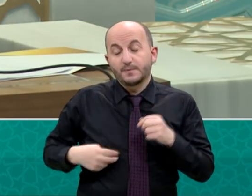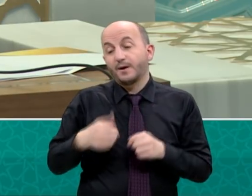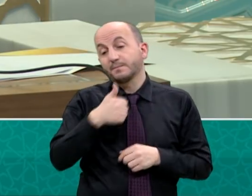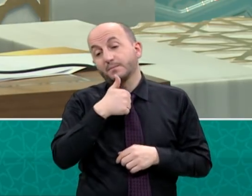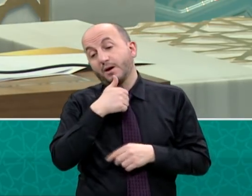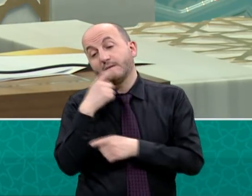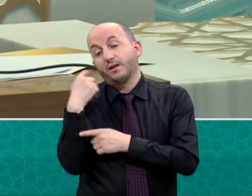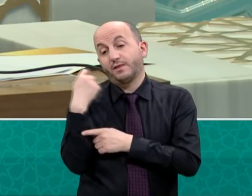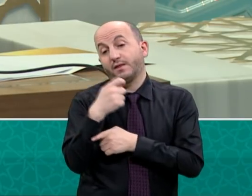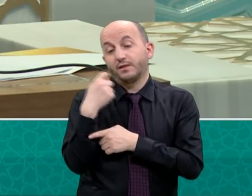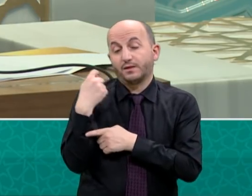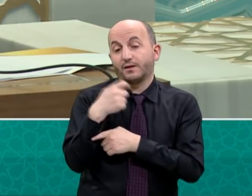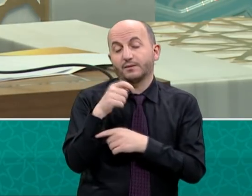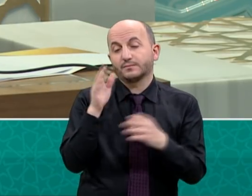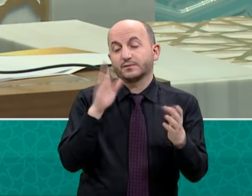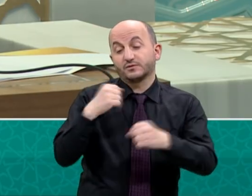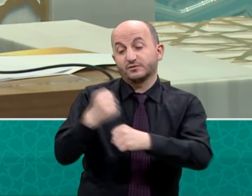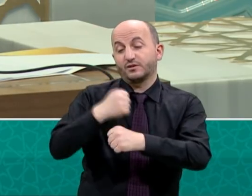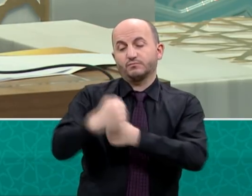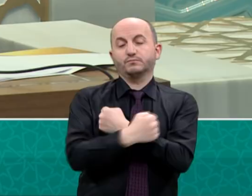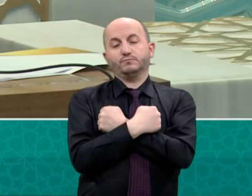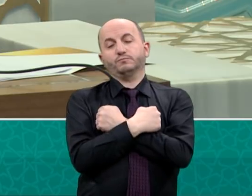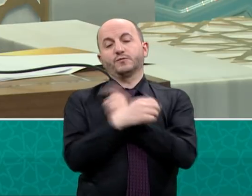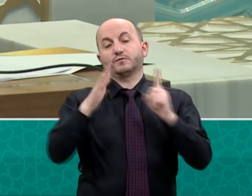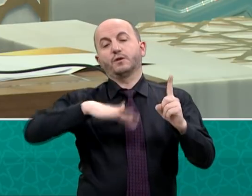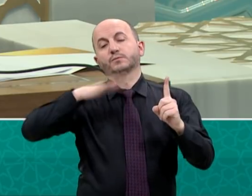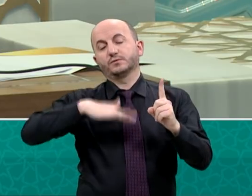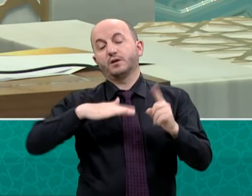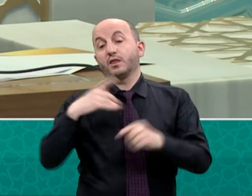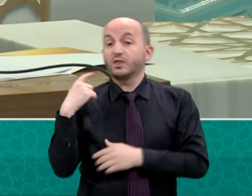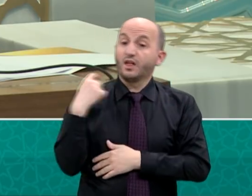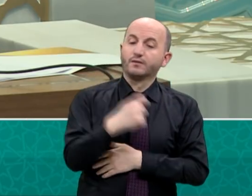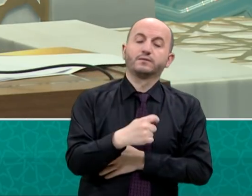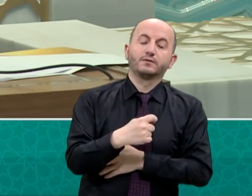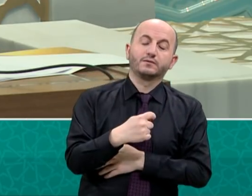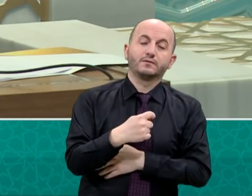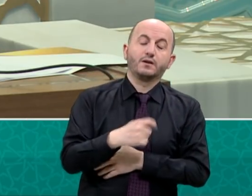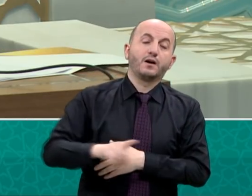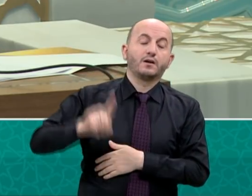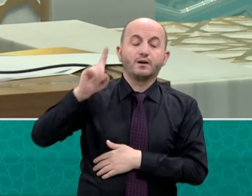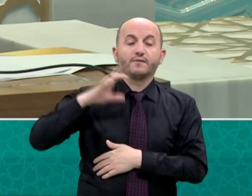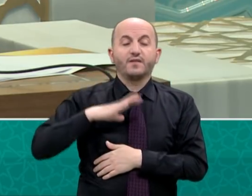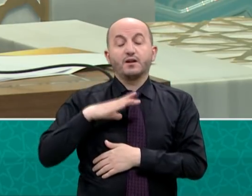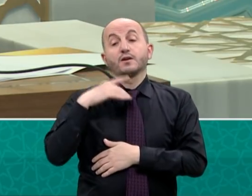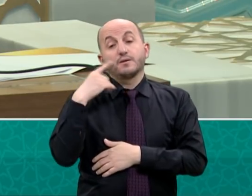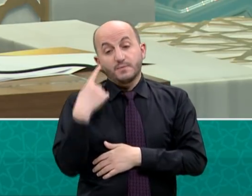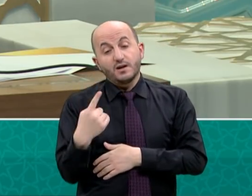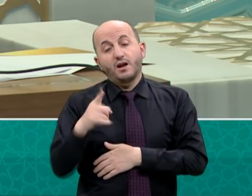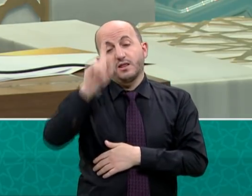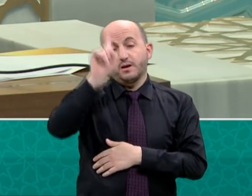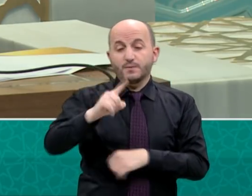tekliflerine karşı, puta tapıcılığa karşı Allah'ın